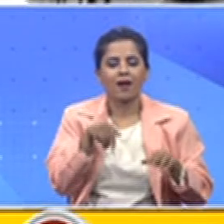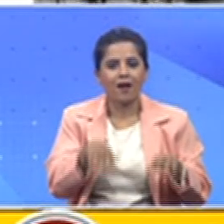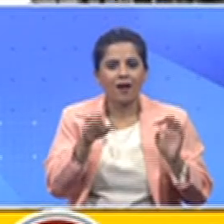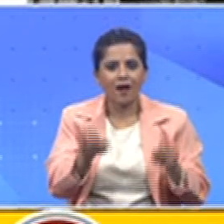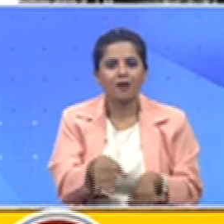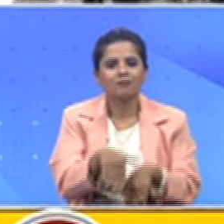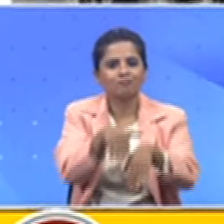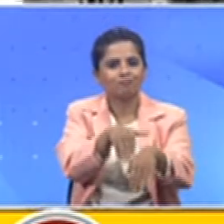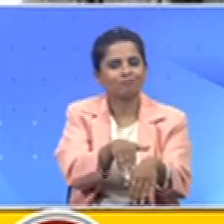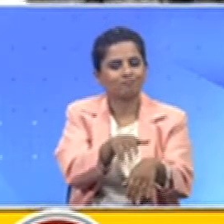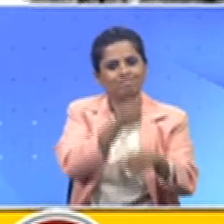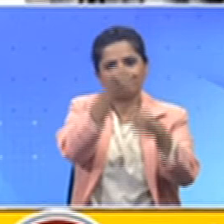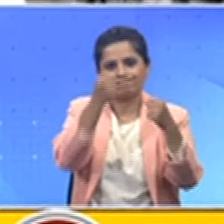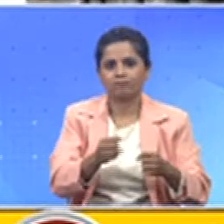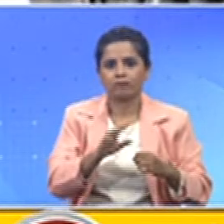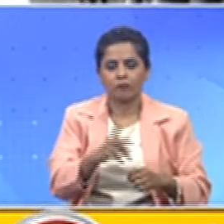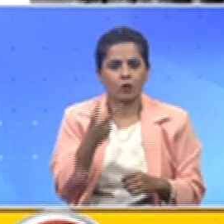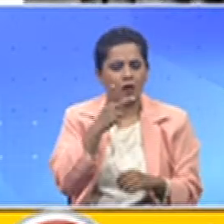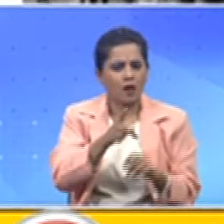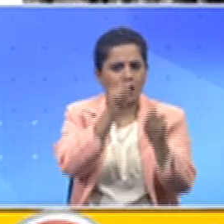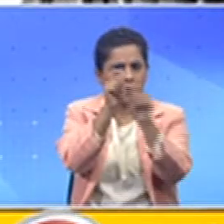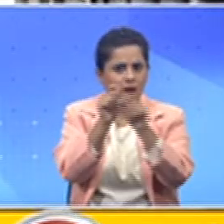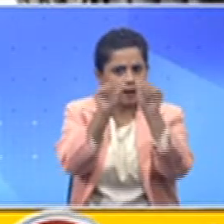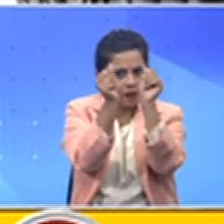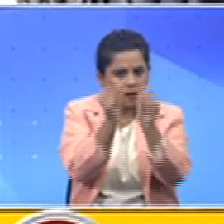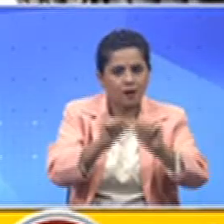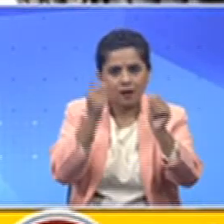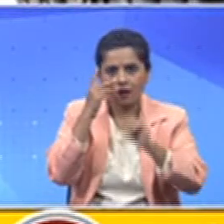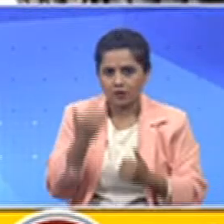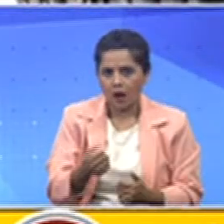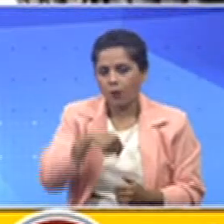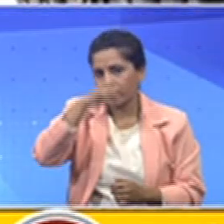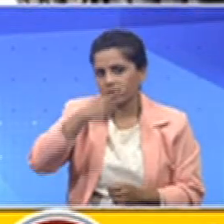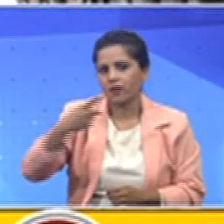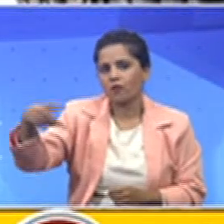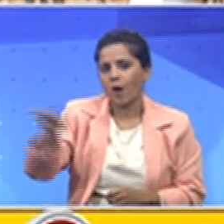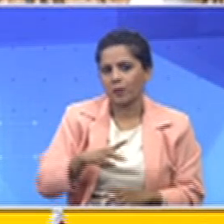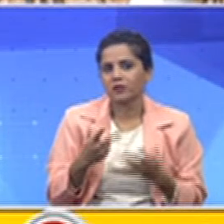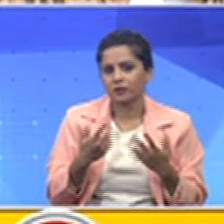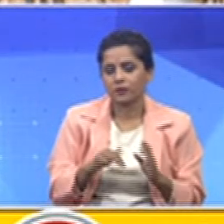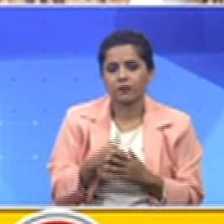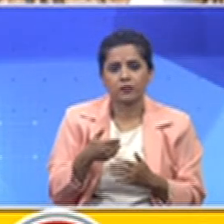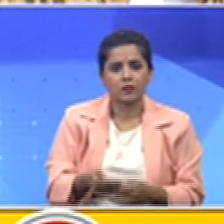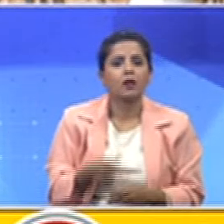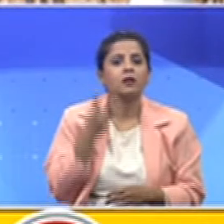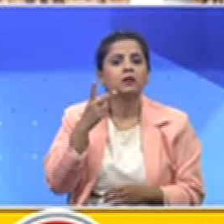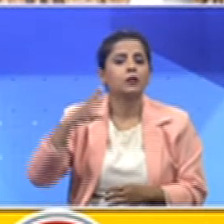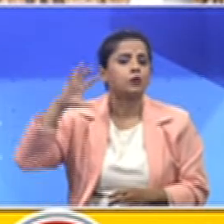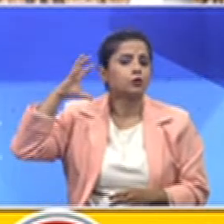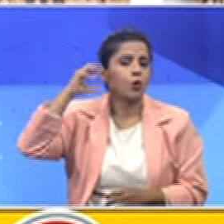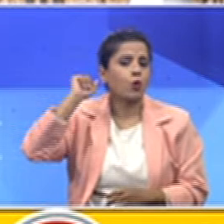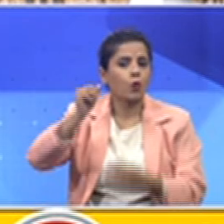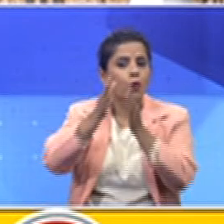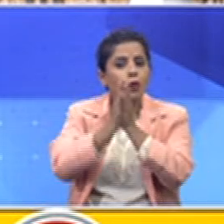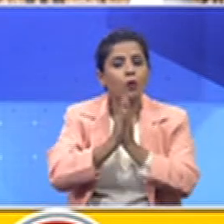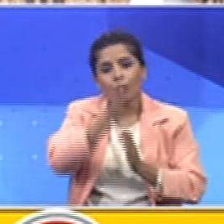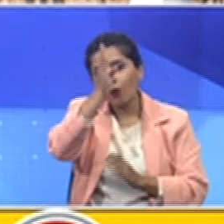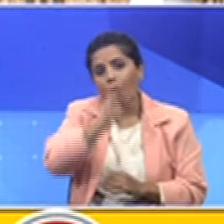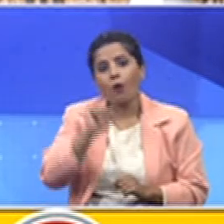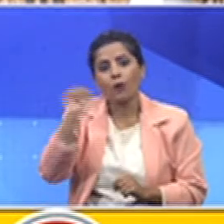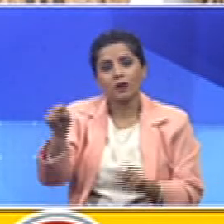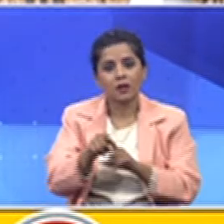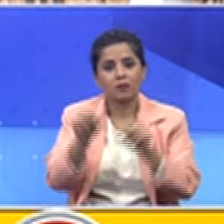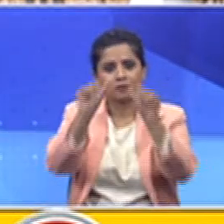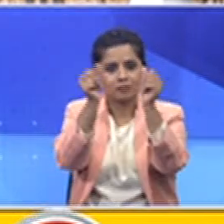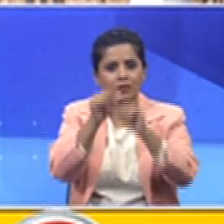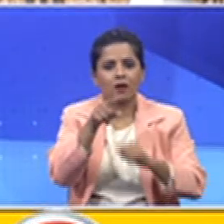बनी जैन तीर्थंकरों की 2 मूर्तियां भी भारत वापिस आई हैं। भगवान सूर्यदेव की 2 प्रतिमाएं भी आपका